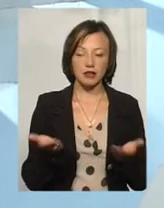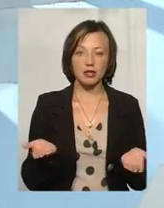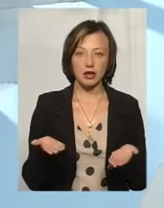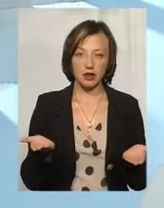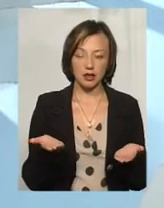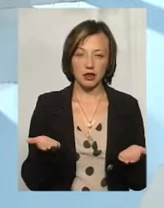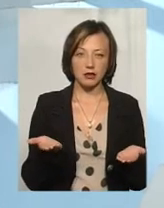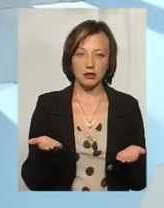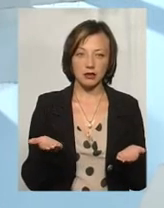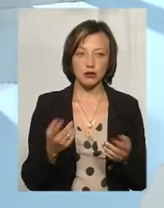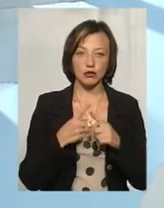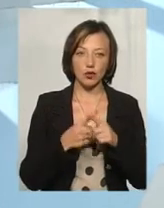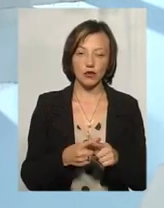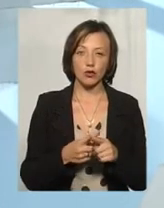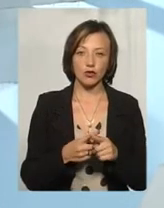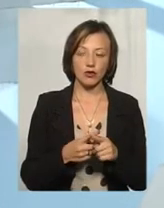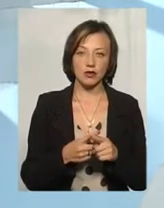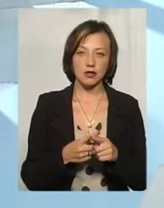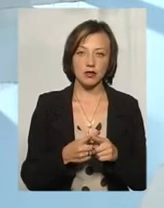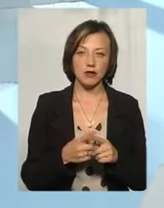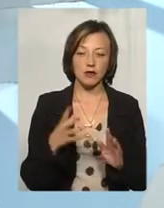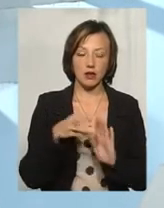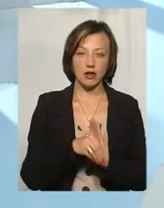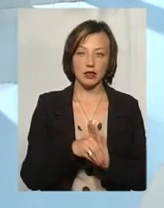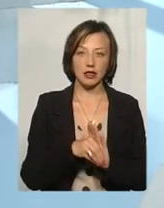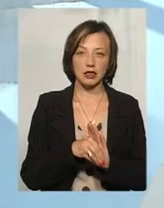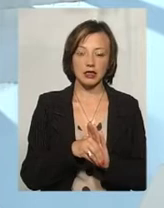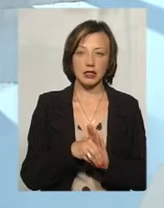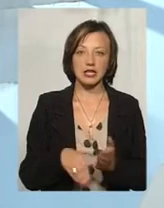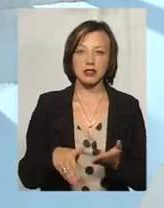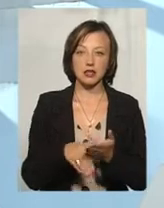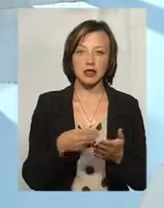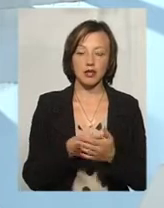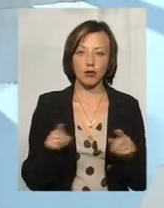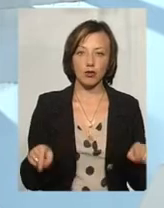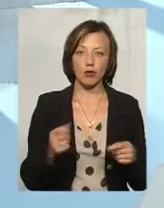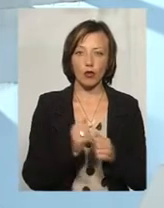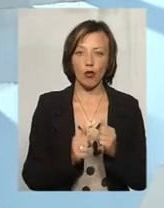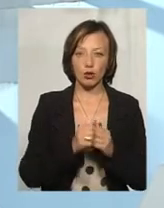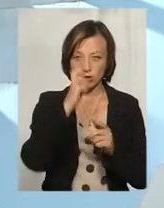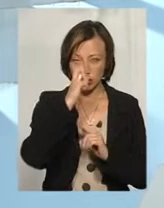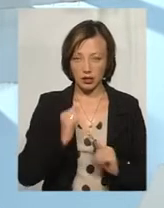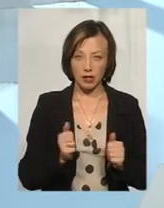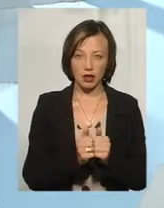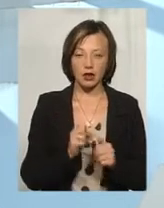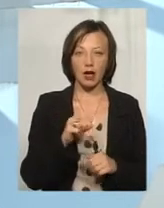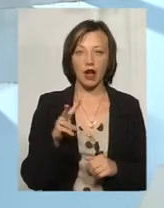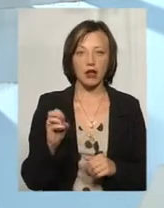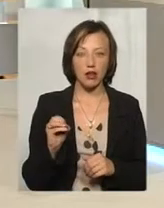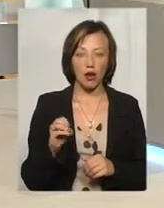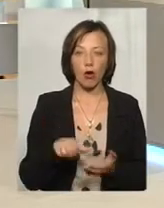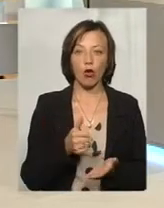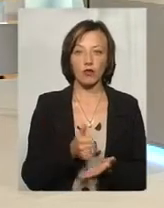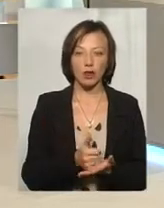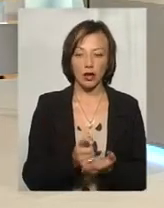який супроводжувався введення стимулюючого тарифоутворення в кожній країні. Але